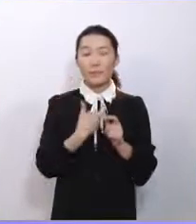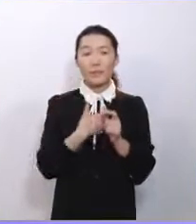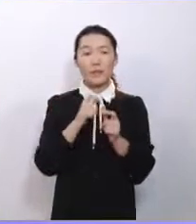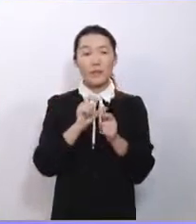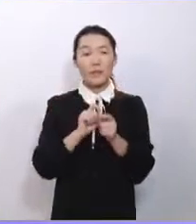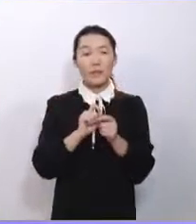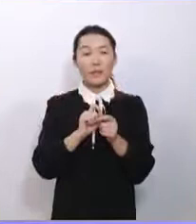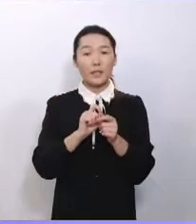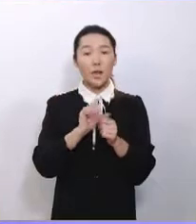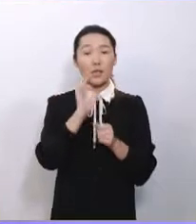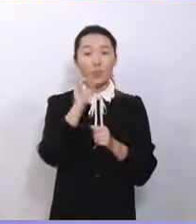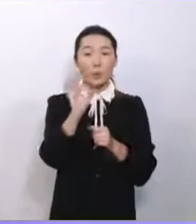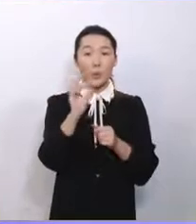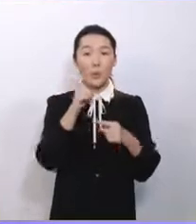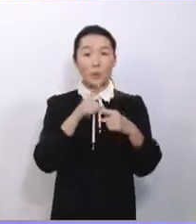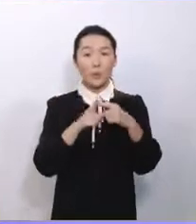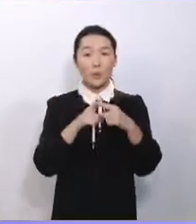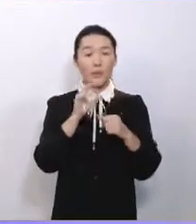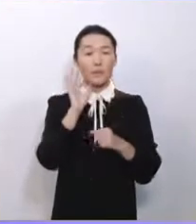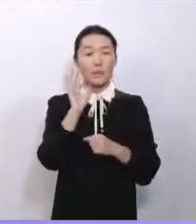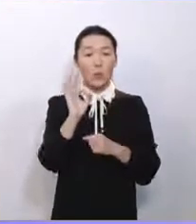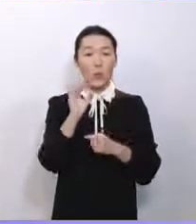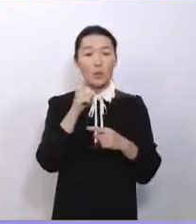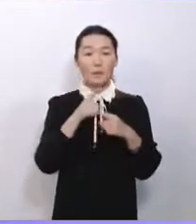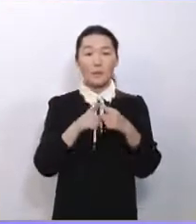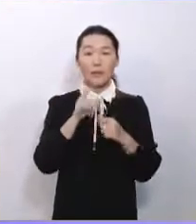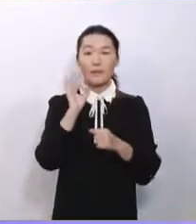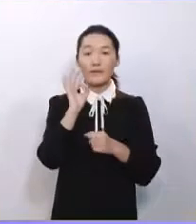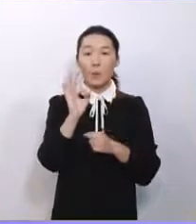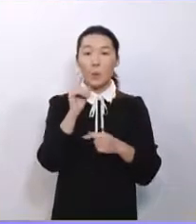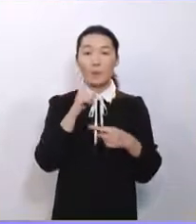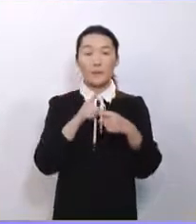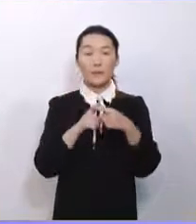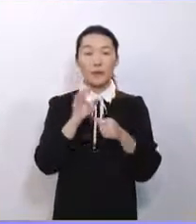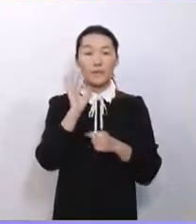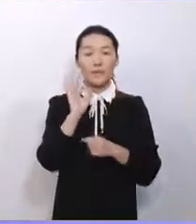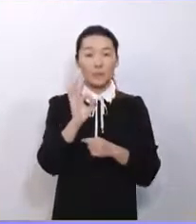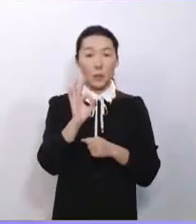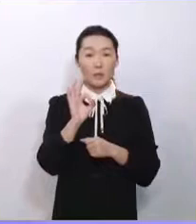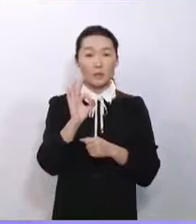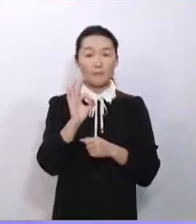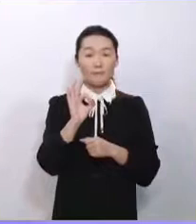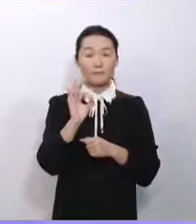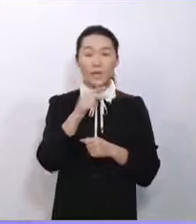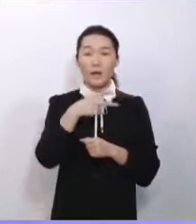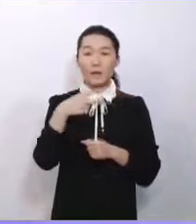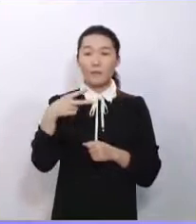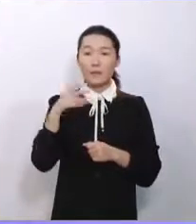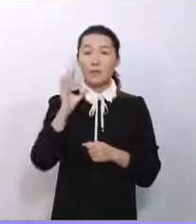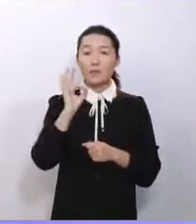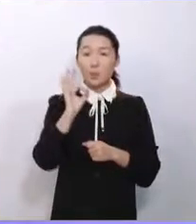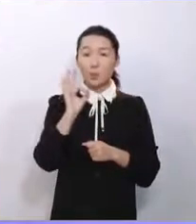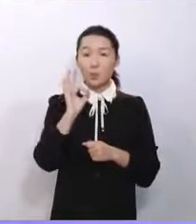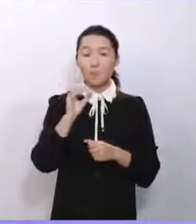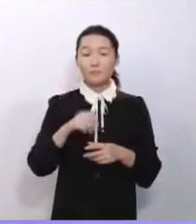значит к 0, к 0 прибавить 0, прибавить 0, прибавить 0. равняется нулю.